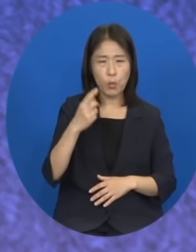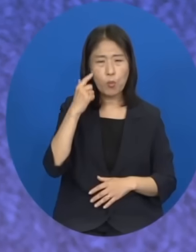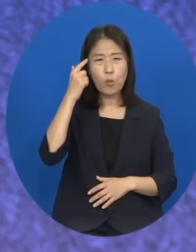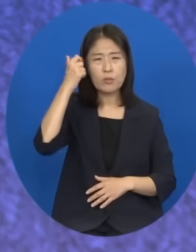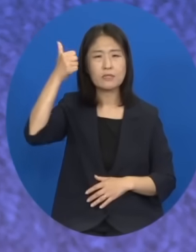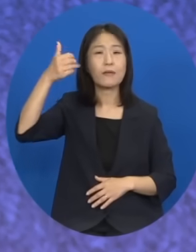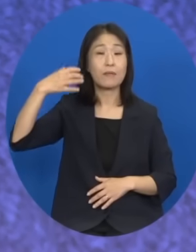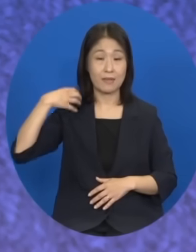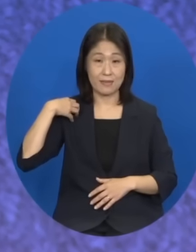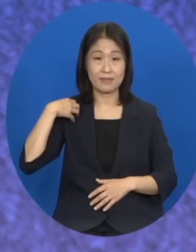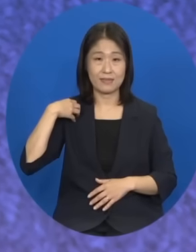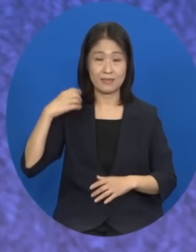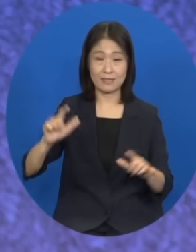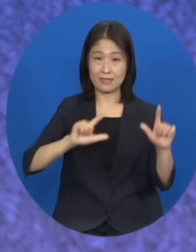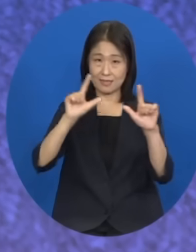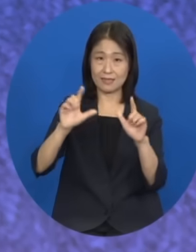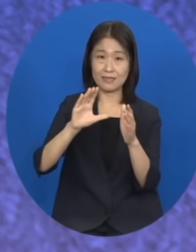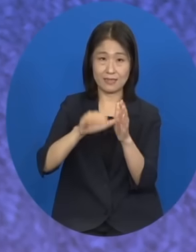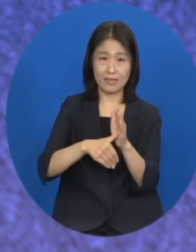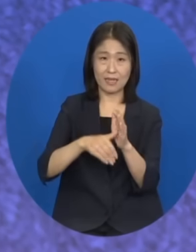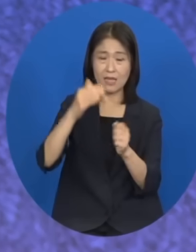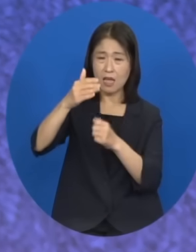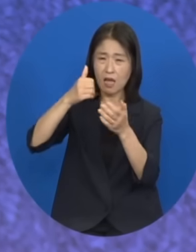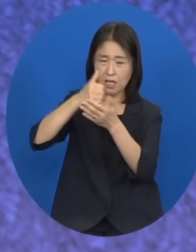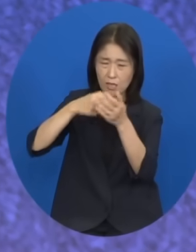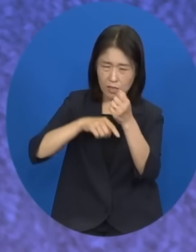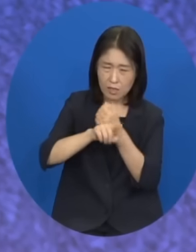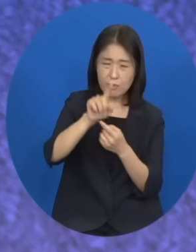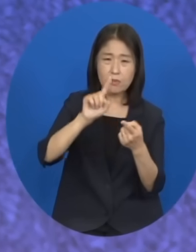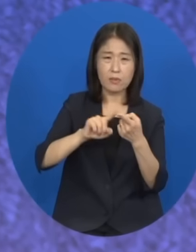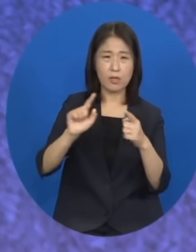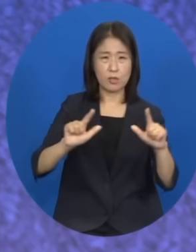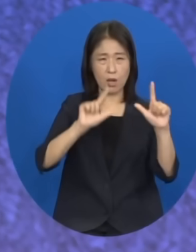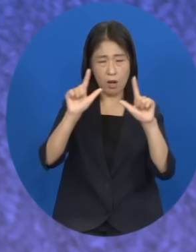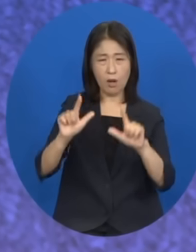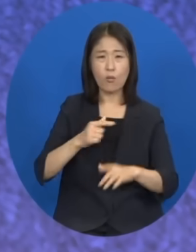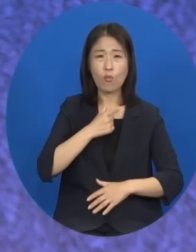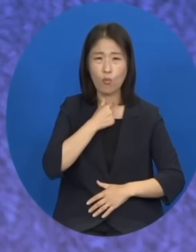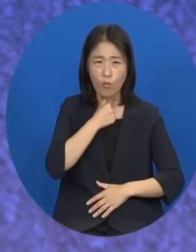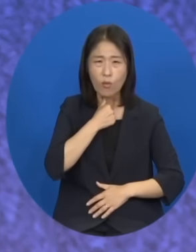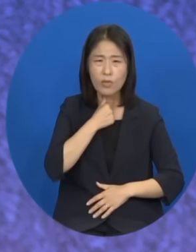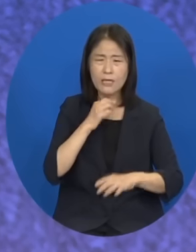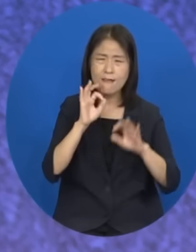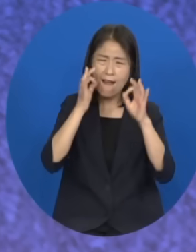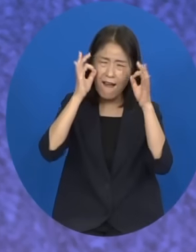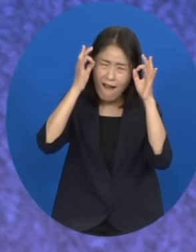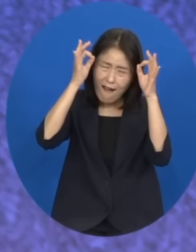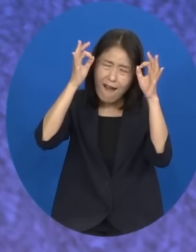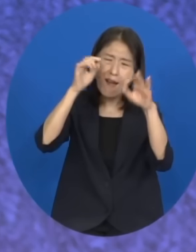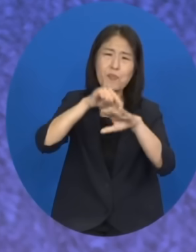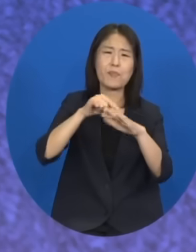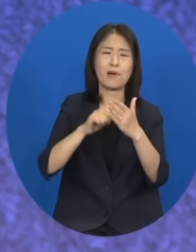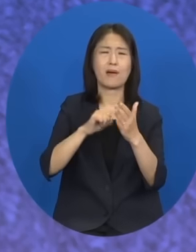동안에 하나님 뜻대로 살고 싶은 마음이 정말 마음에 간절했습니다.